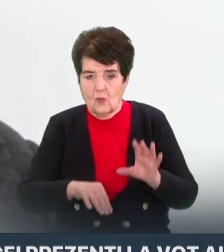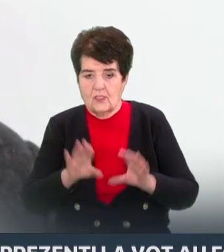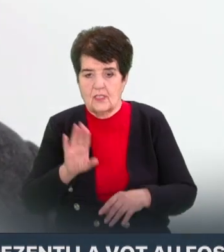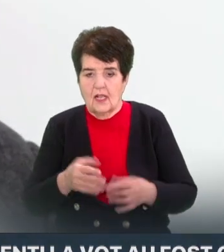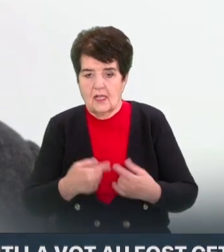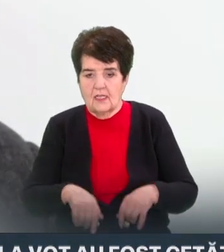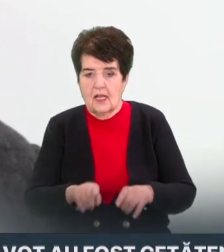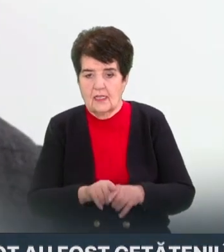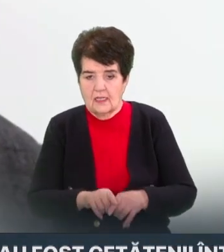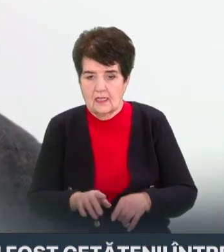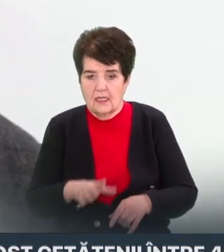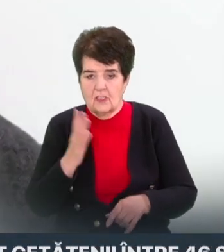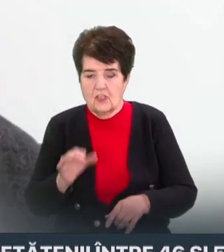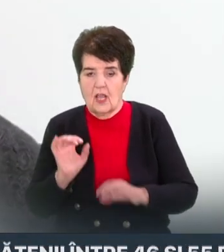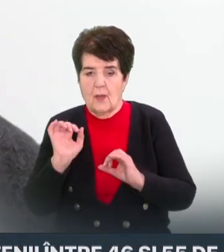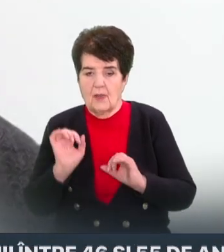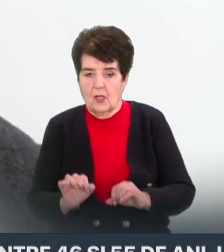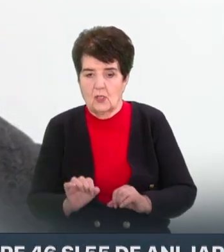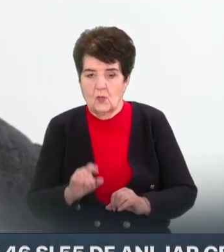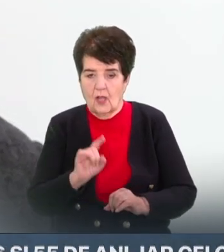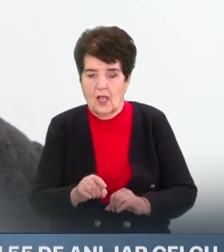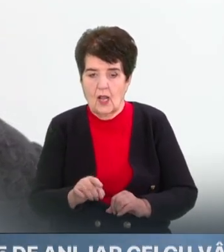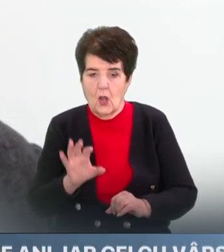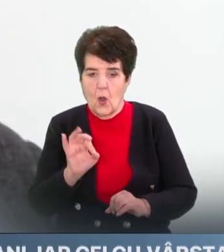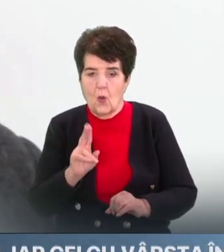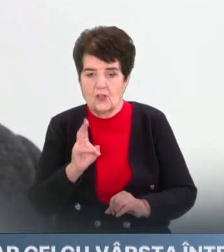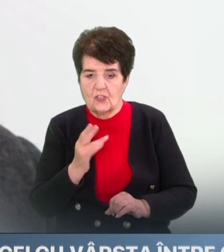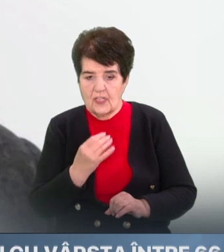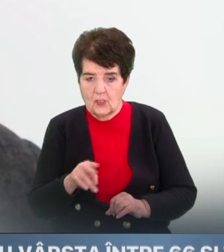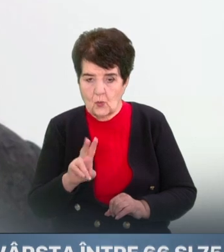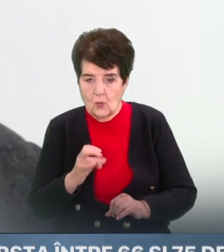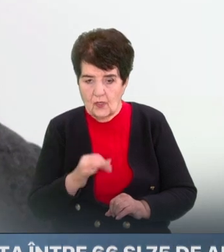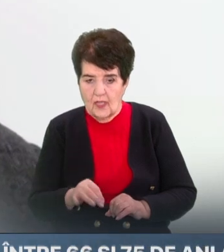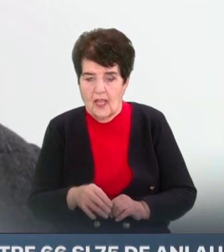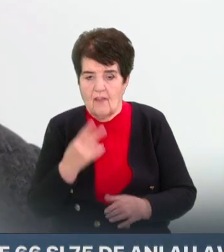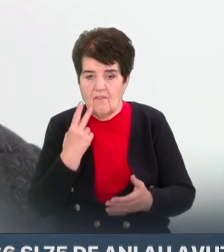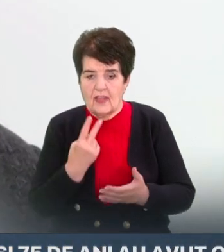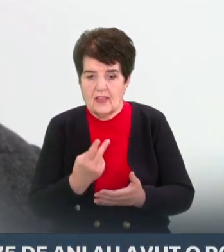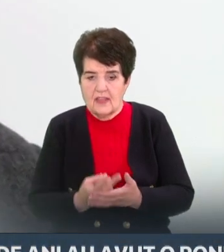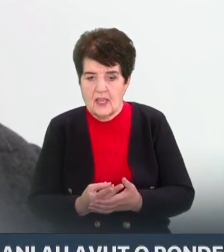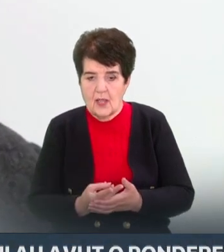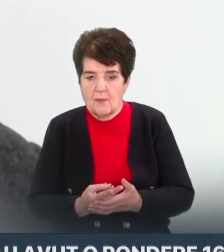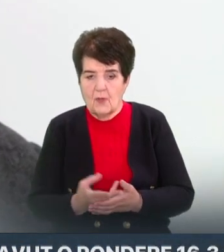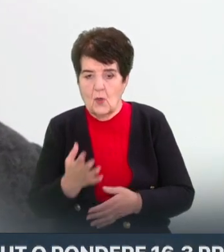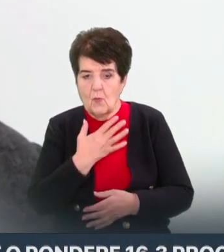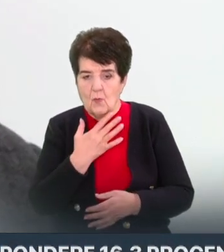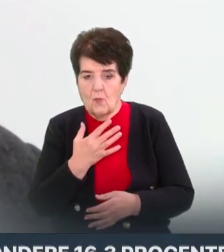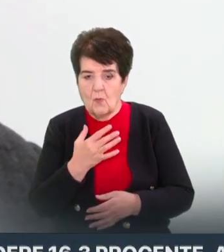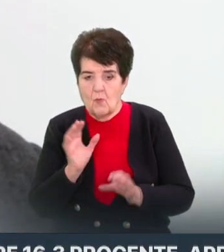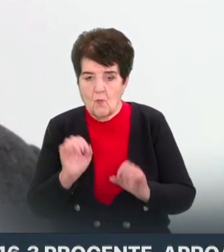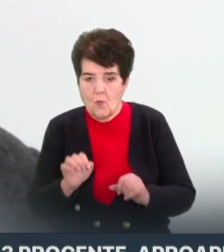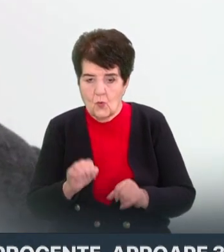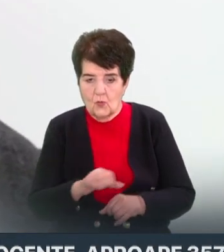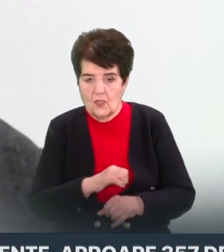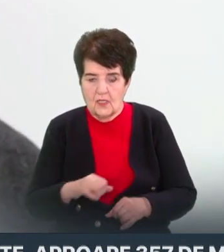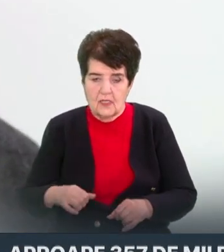atlet al lui Isus și apărător al Occidentului. Deci vedem vedem modul